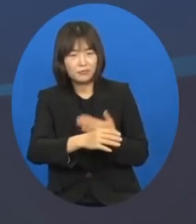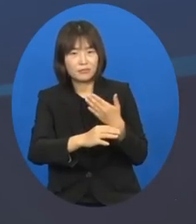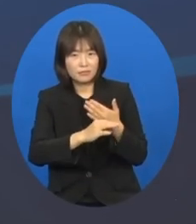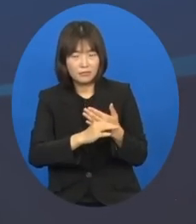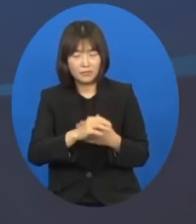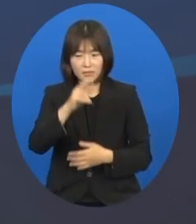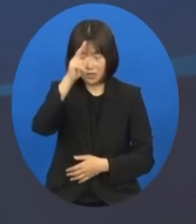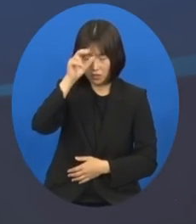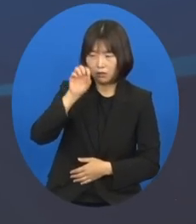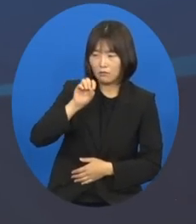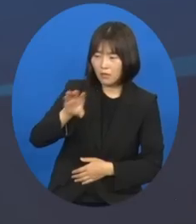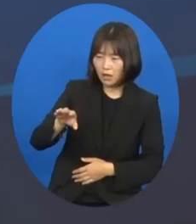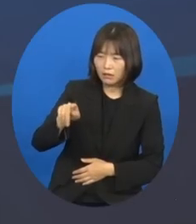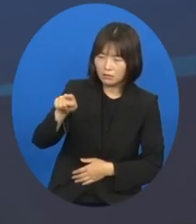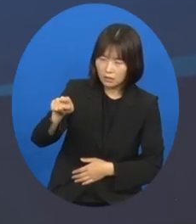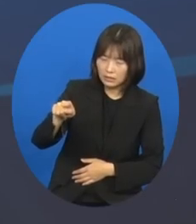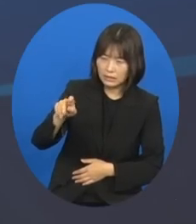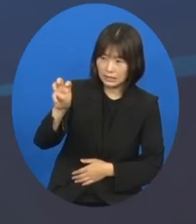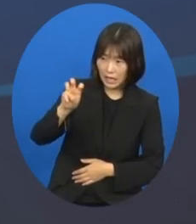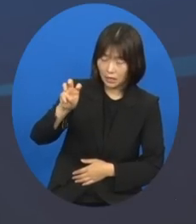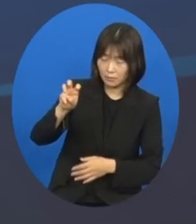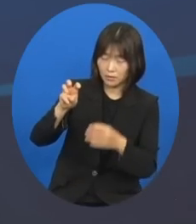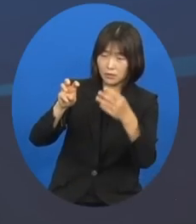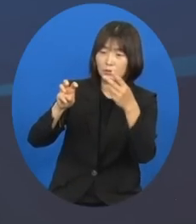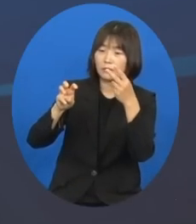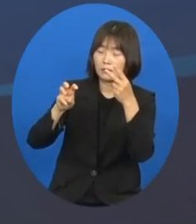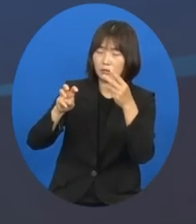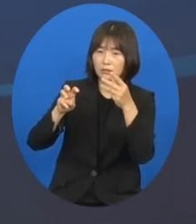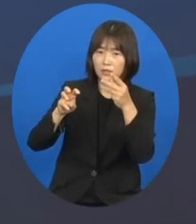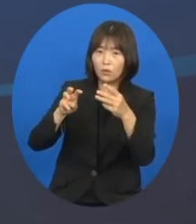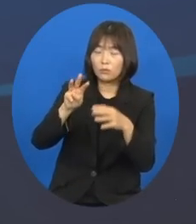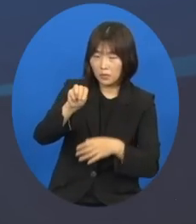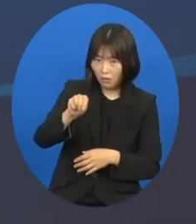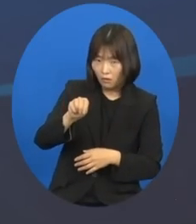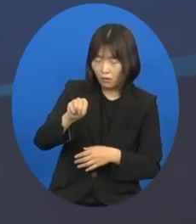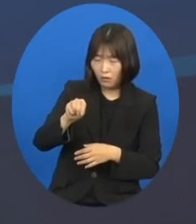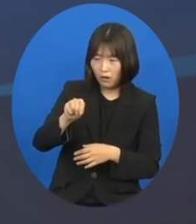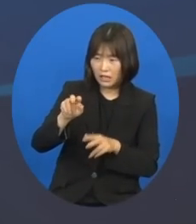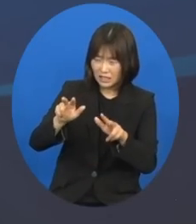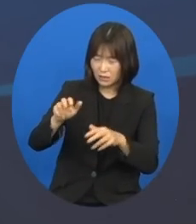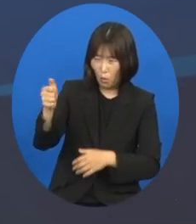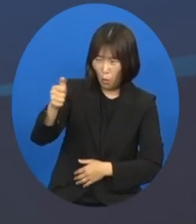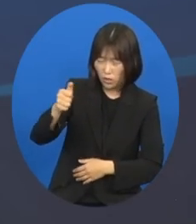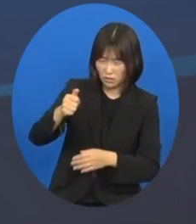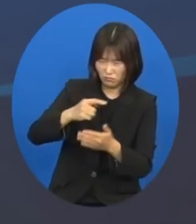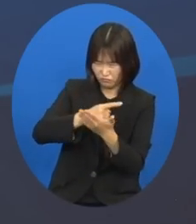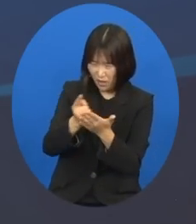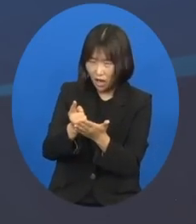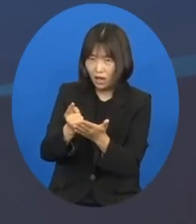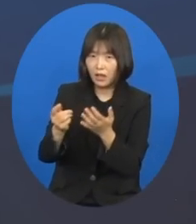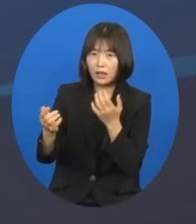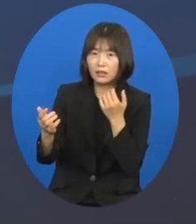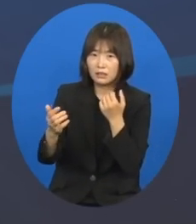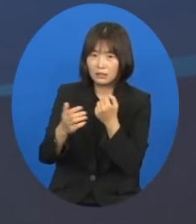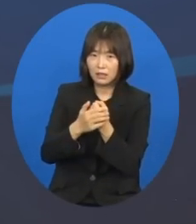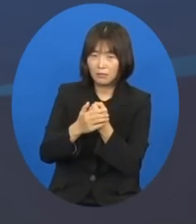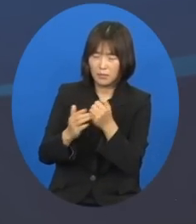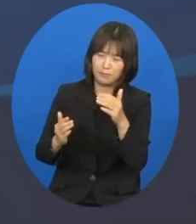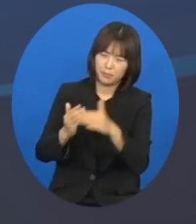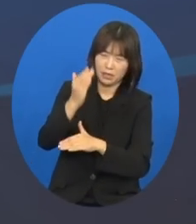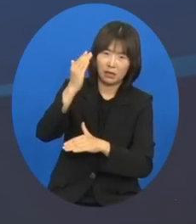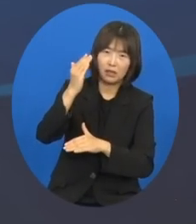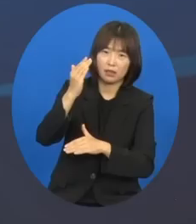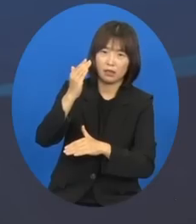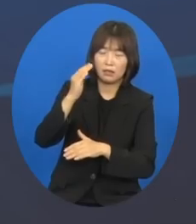당신 30km 조언인데 30마일 조언인데 50마일로 지금 달려 가지고 20키로를 지금 오버했다